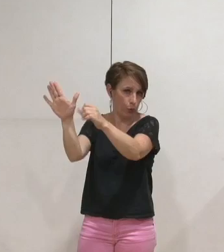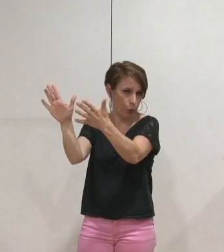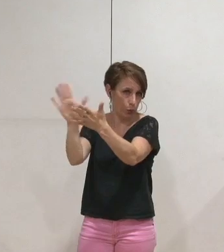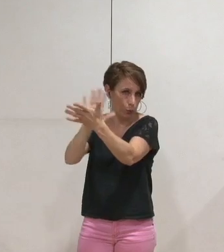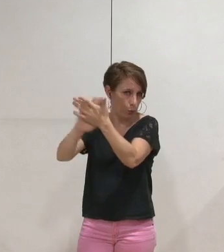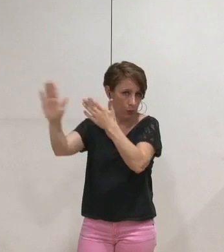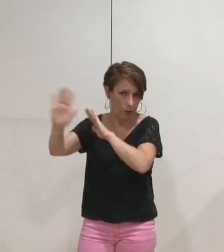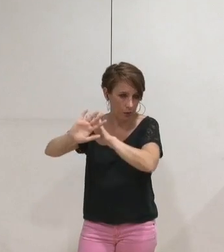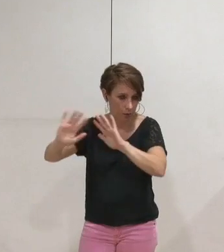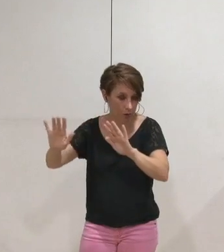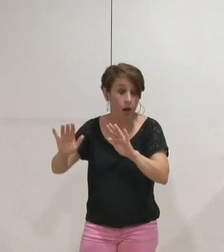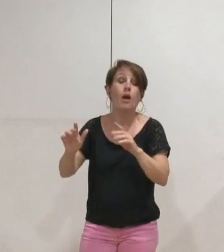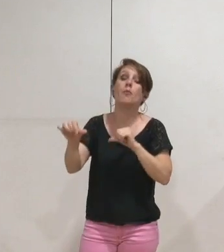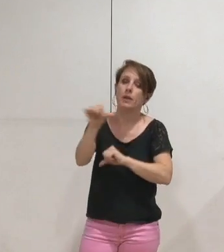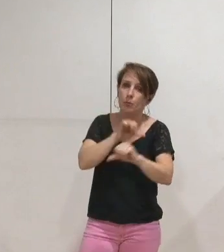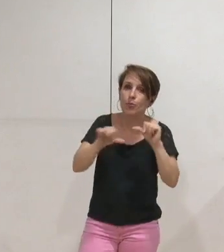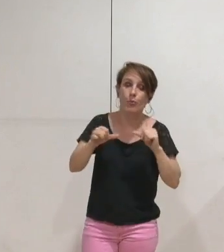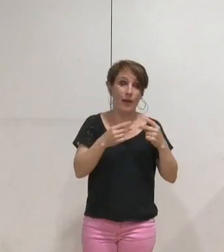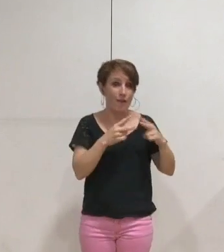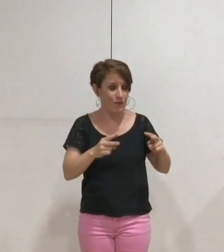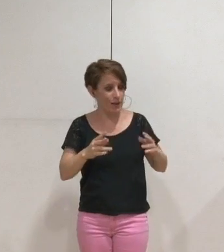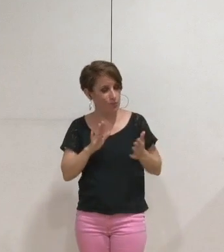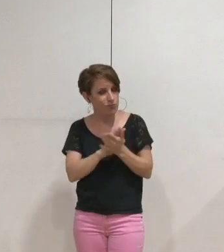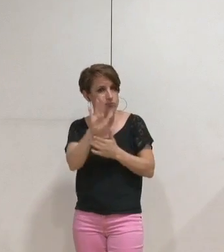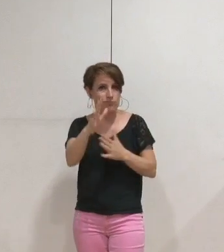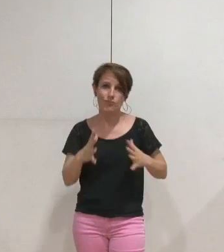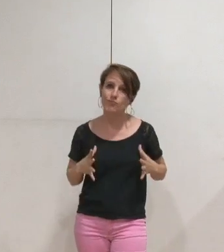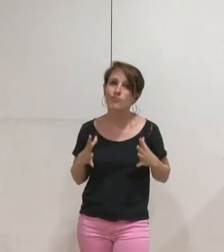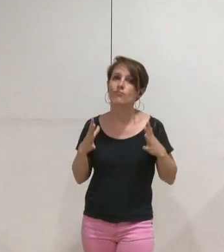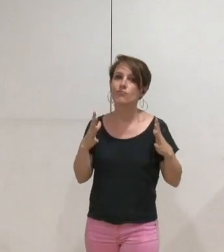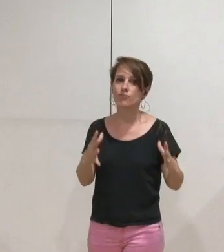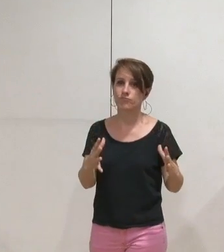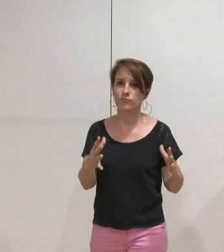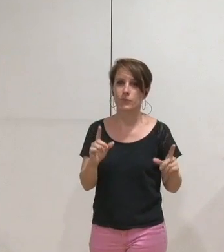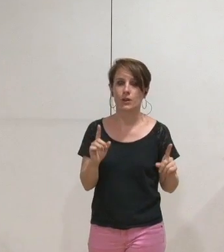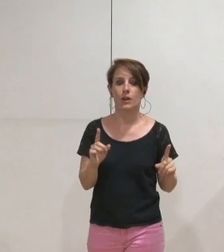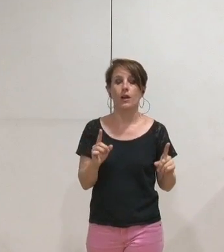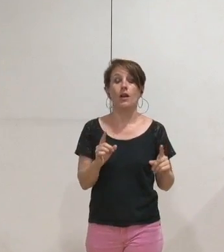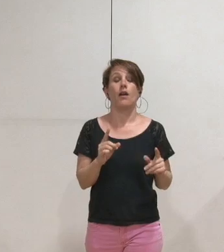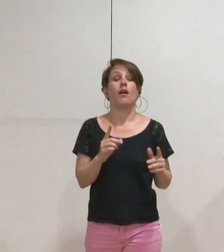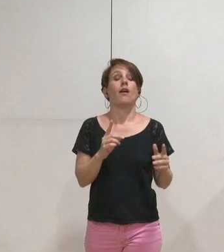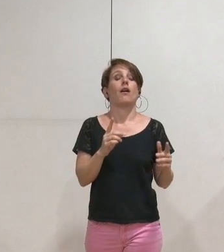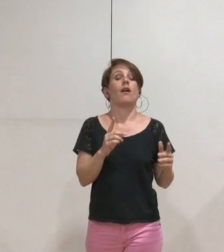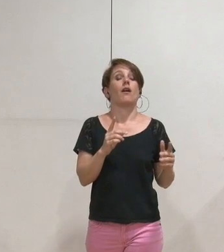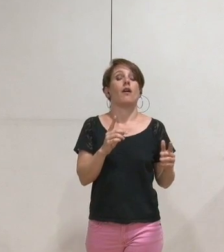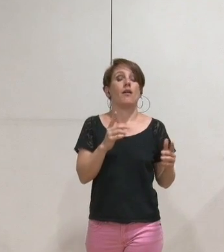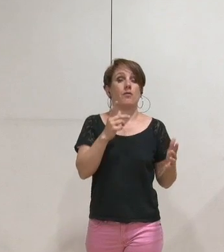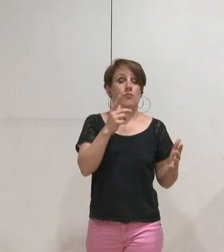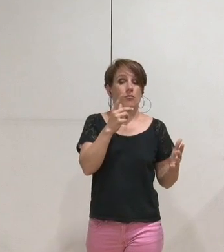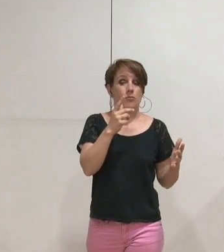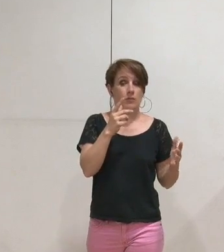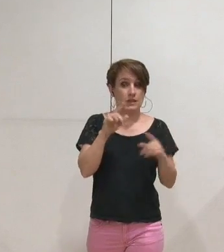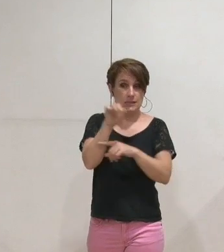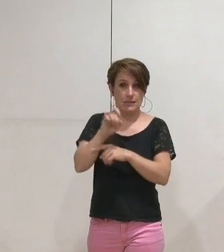donc des engagements de de la ville concernant donc l'acquisition de droit à construire sur la